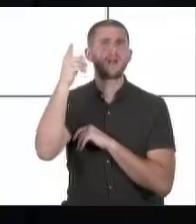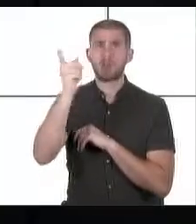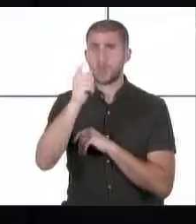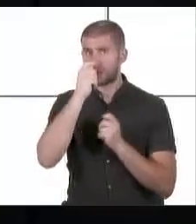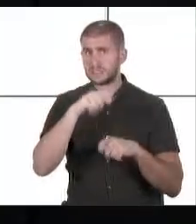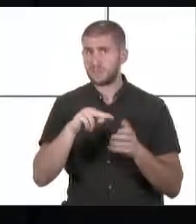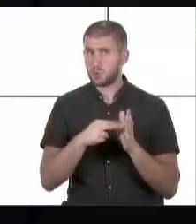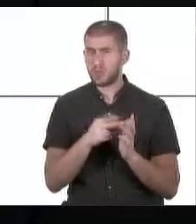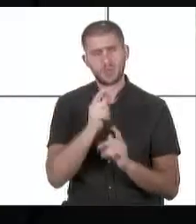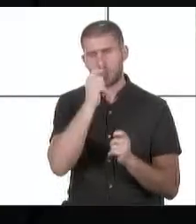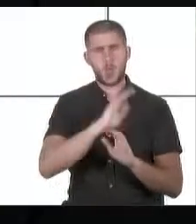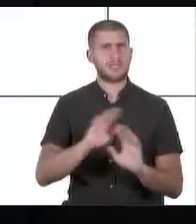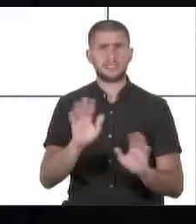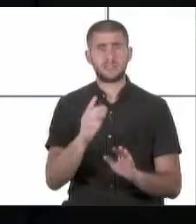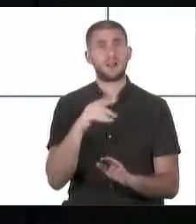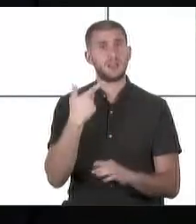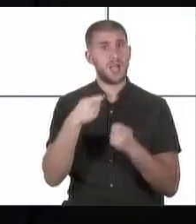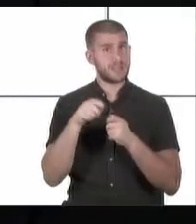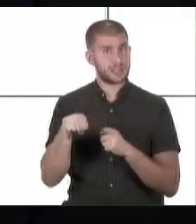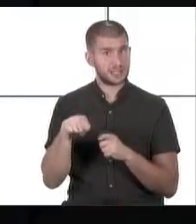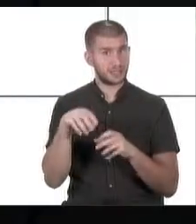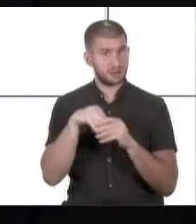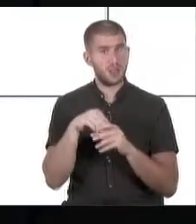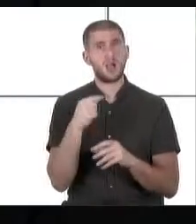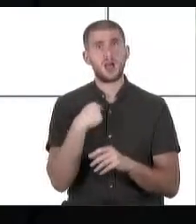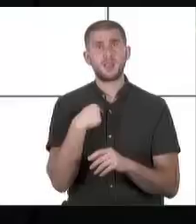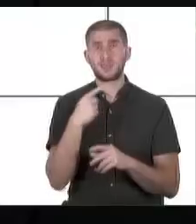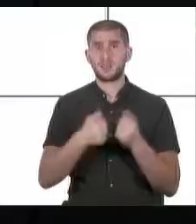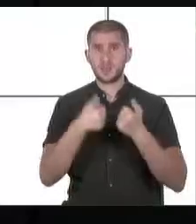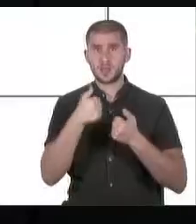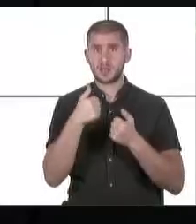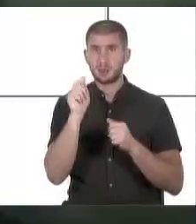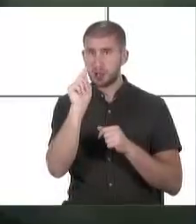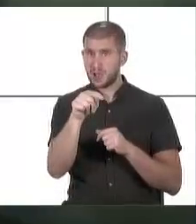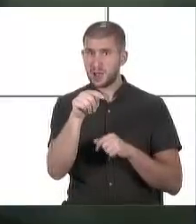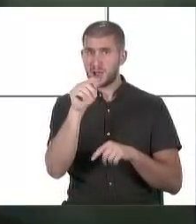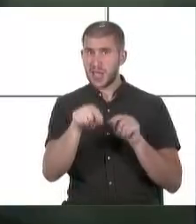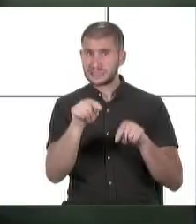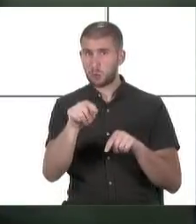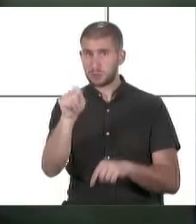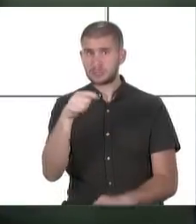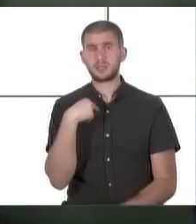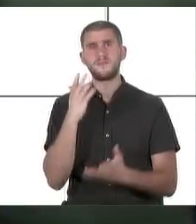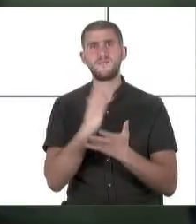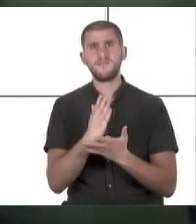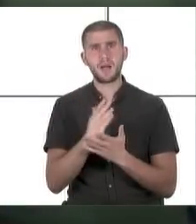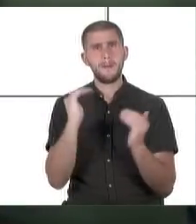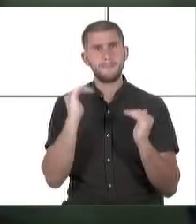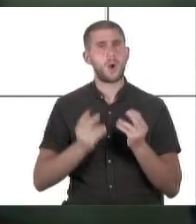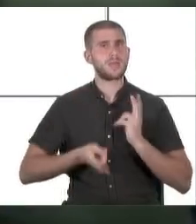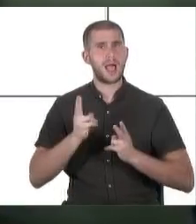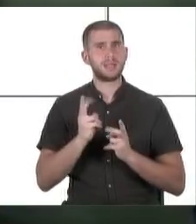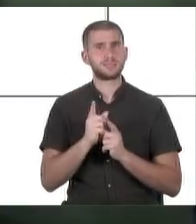את הפוליטיקה. אני לא אעזוב. תהיה חק מהשורה. אני היום... תרוץ להצבעות בכנסת. היום אני כבר קצת פחות רץ,